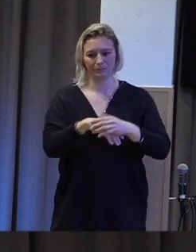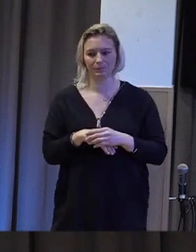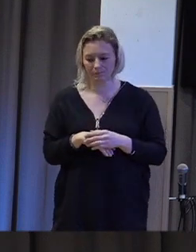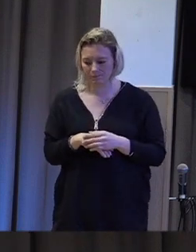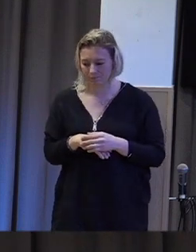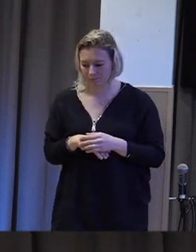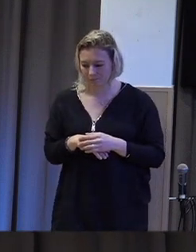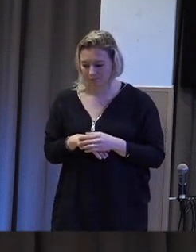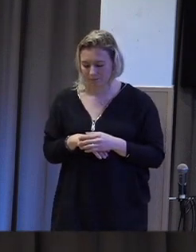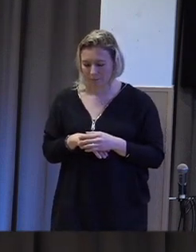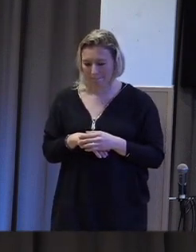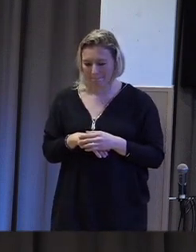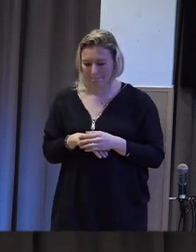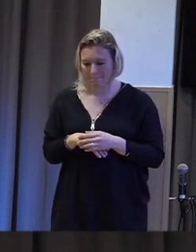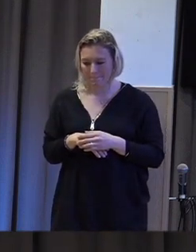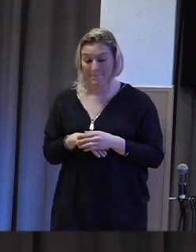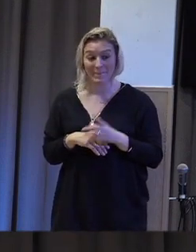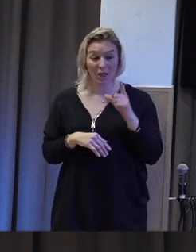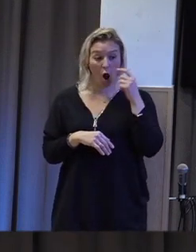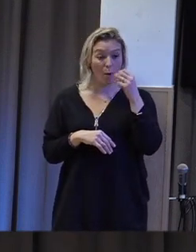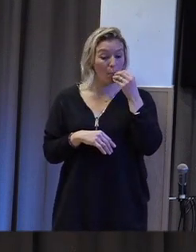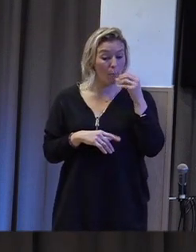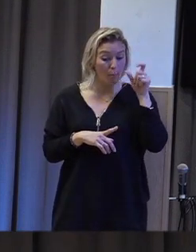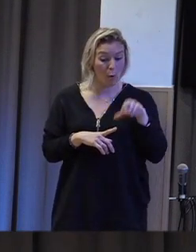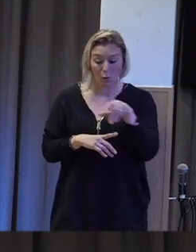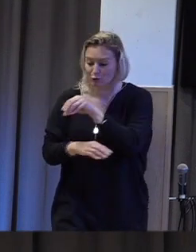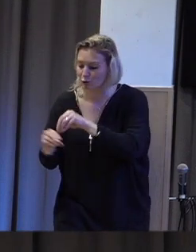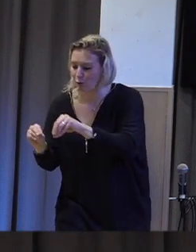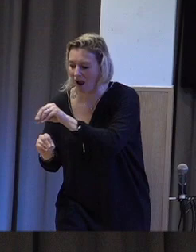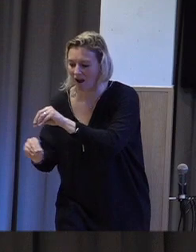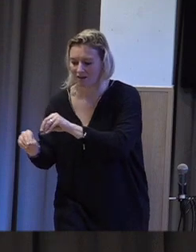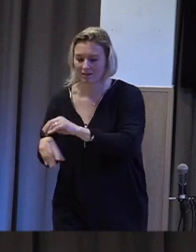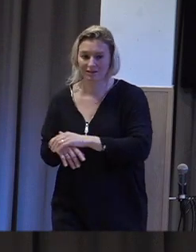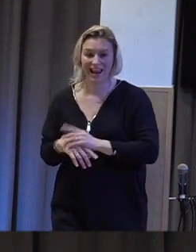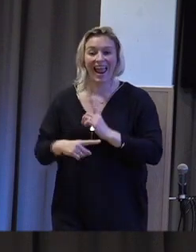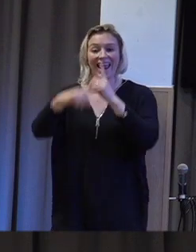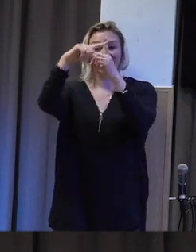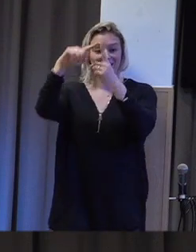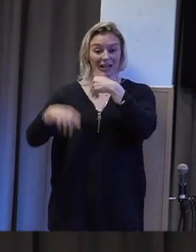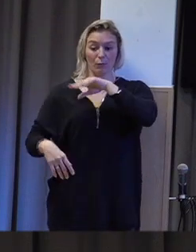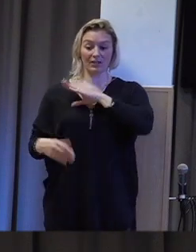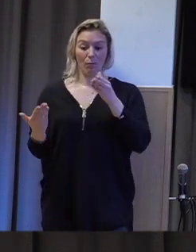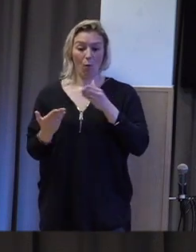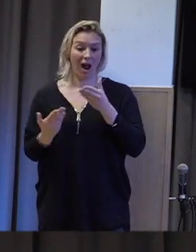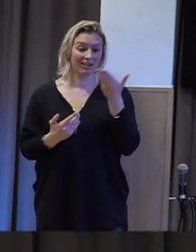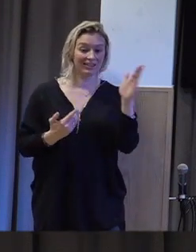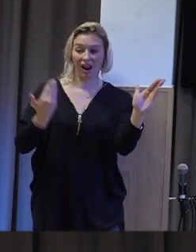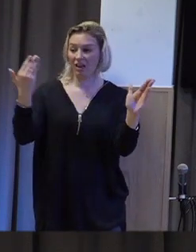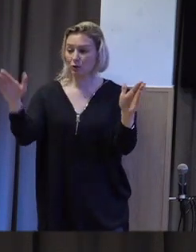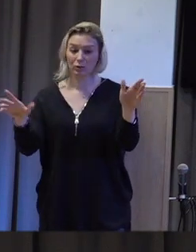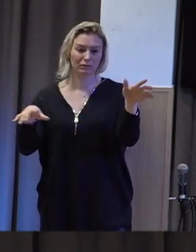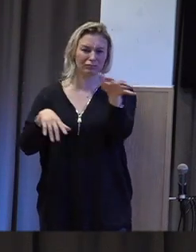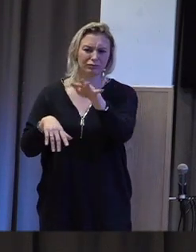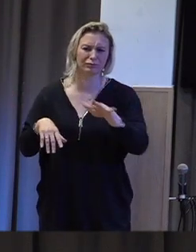Il est pris soin de lui. Et la responsabilité de l'Église est donc de prendre soin des uns des